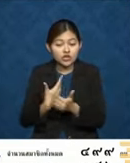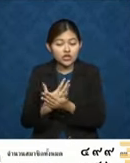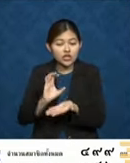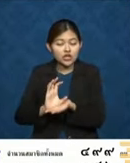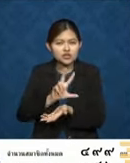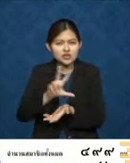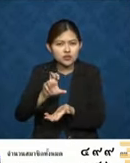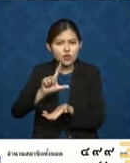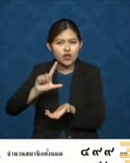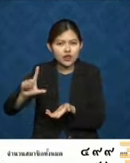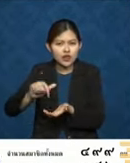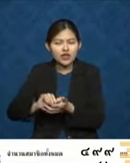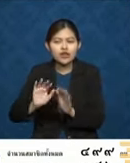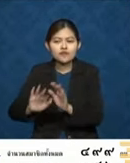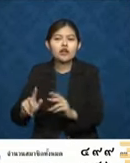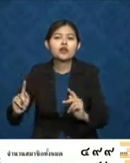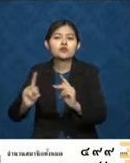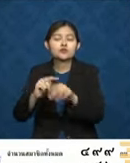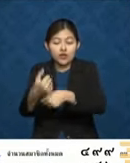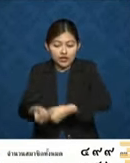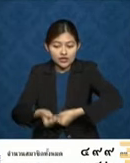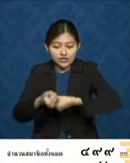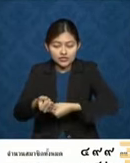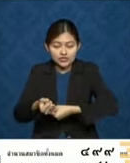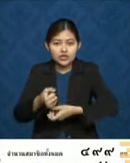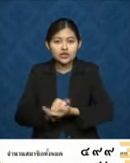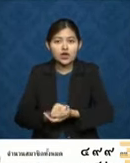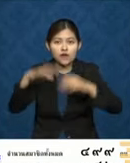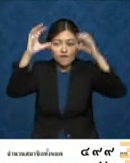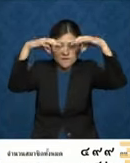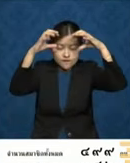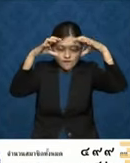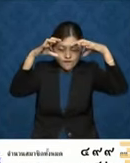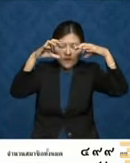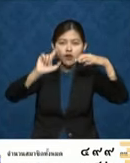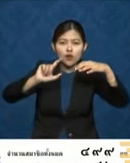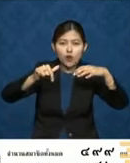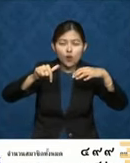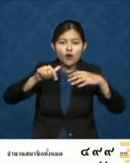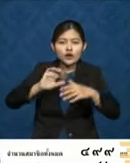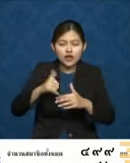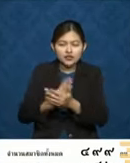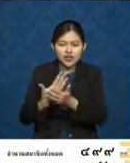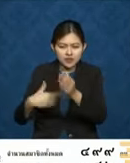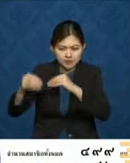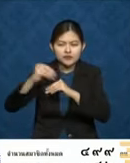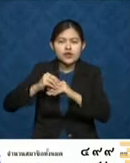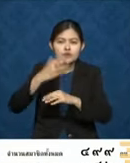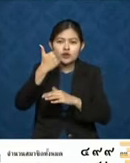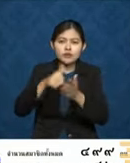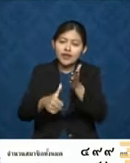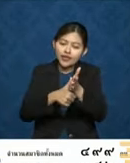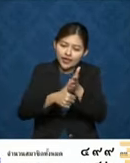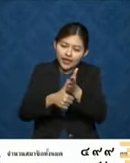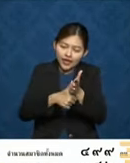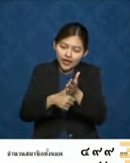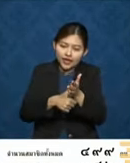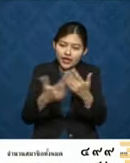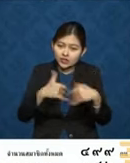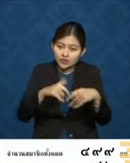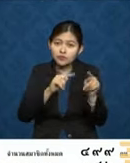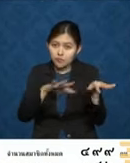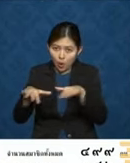เพราะฉะนั้นผมอยากให้กระทรวงเกษตรโดยเฉพาะกรมขนหลวงได้ดำเนินการเพิ่มงบประมาณเพื่อแก้ไขสถานการล่วงหน้าเปรียม